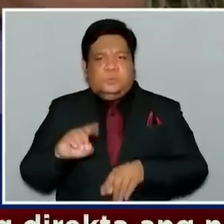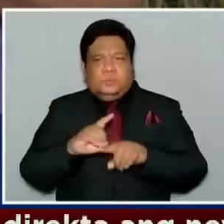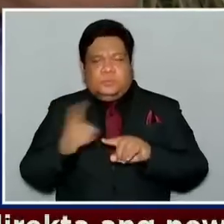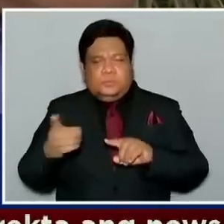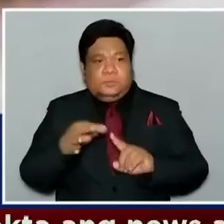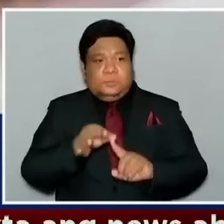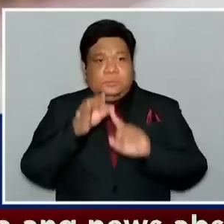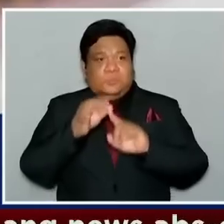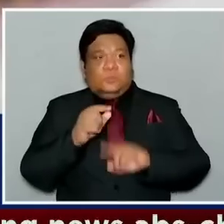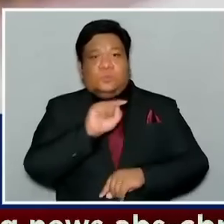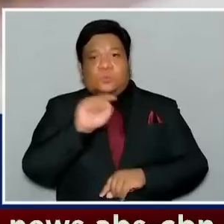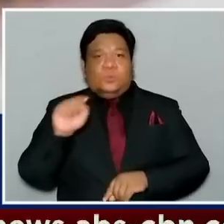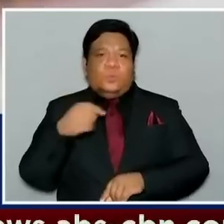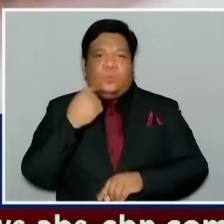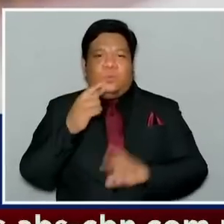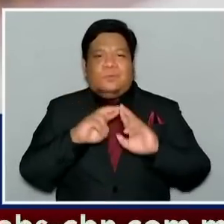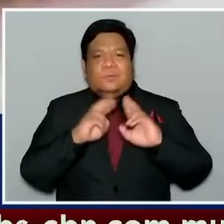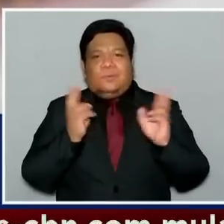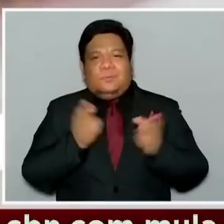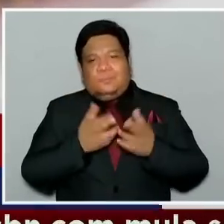mahal sa buhay. Pero